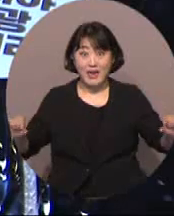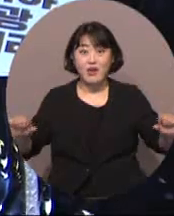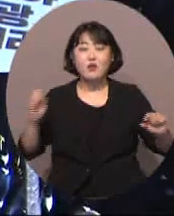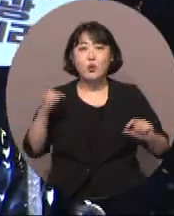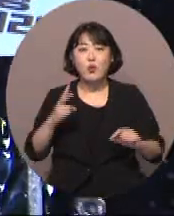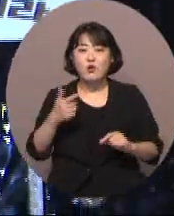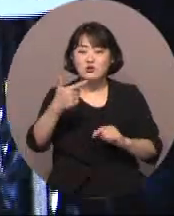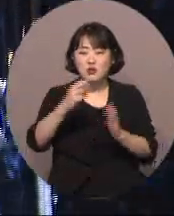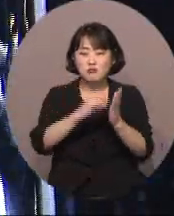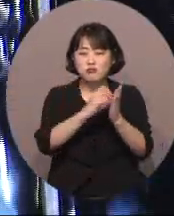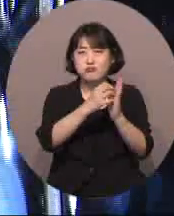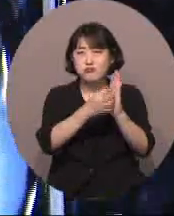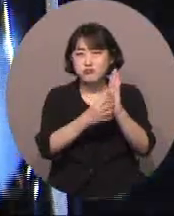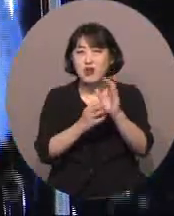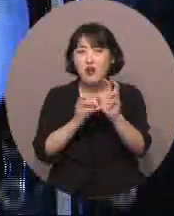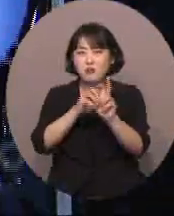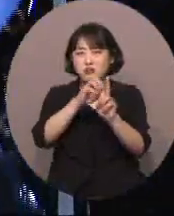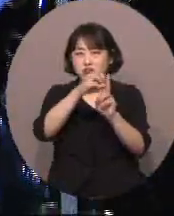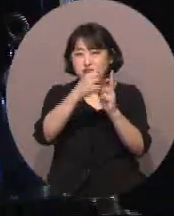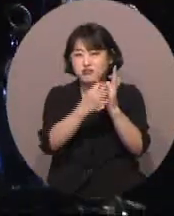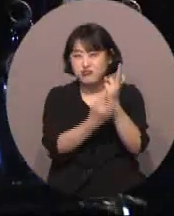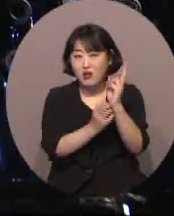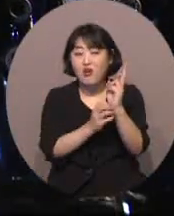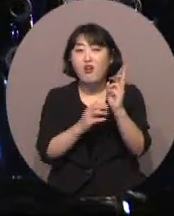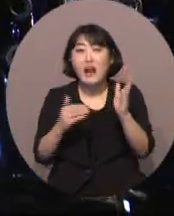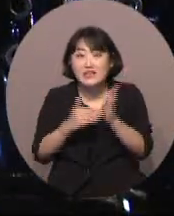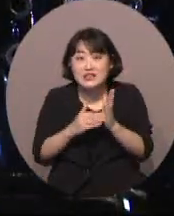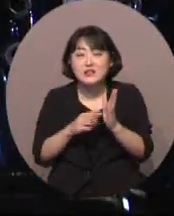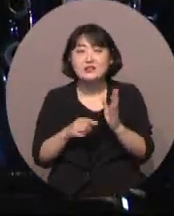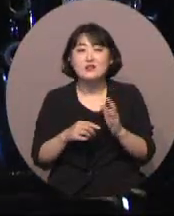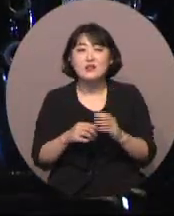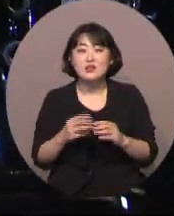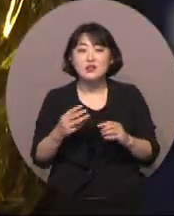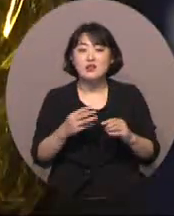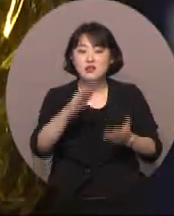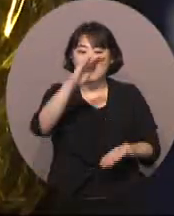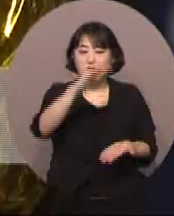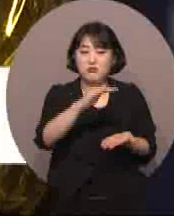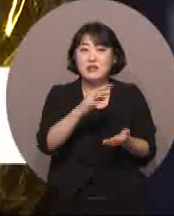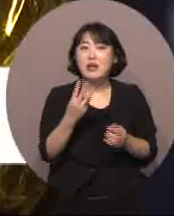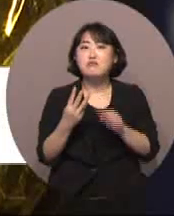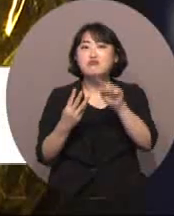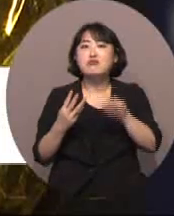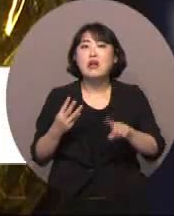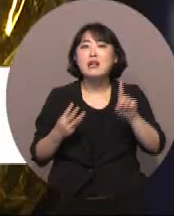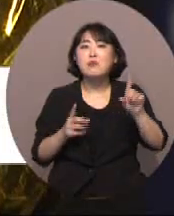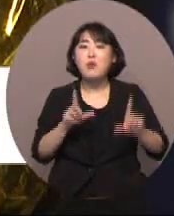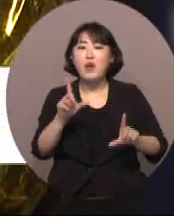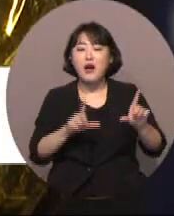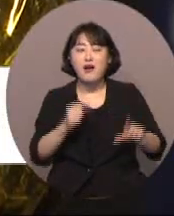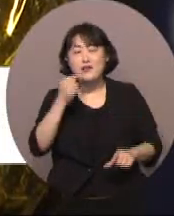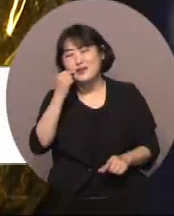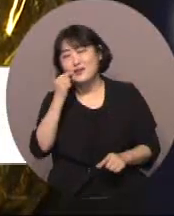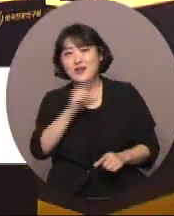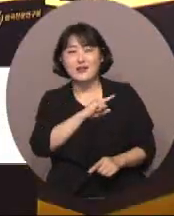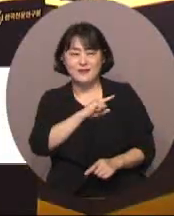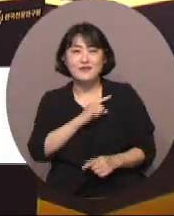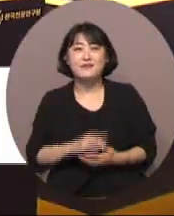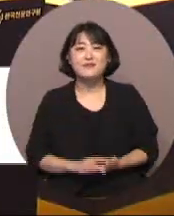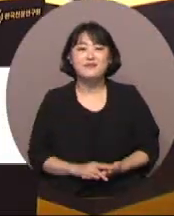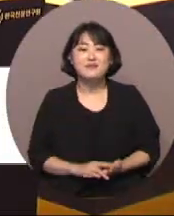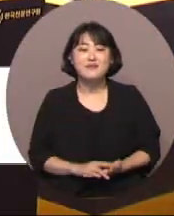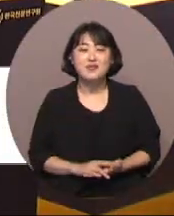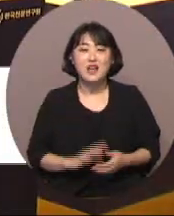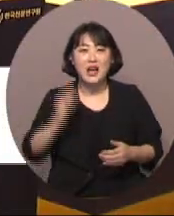6가지 탑재체가 달려있는 위치 표시까지 다누리를 3분의 1 크기로 축소한 모형이 단연 인기입니다.